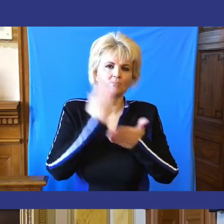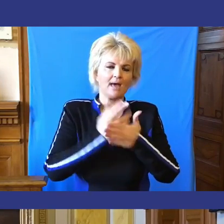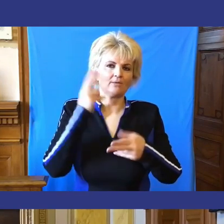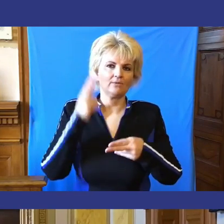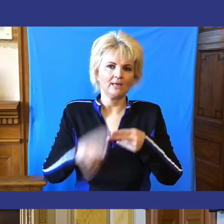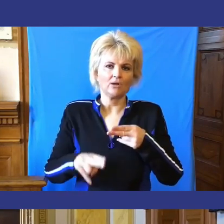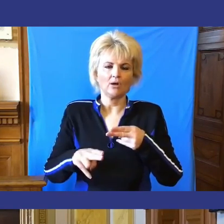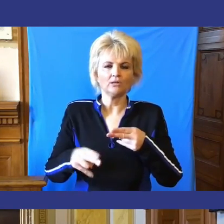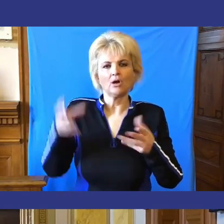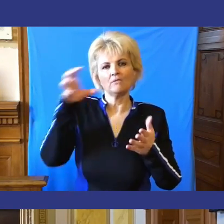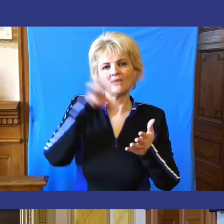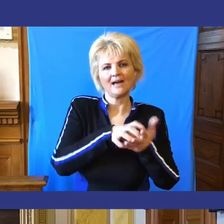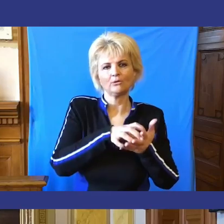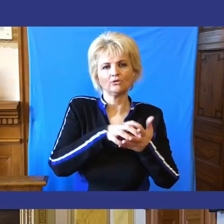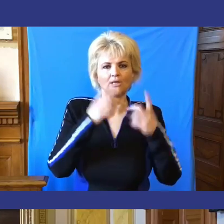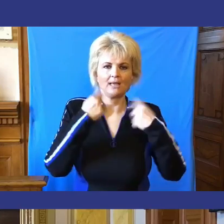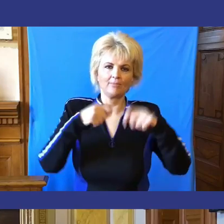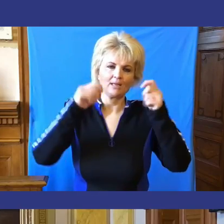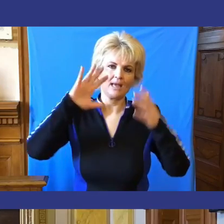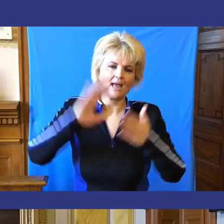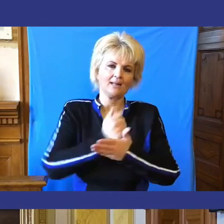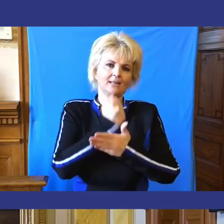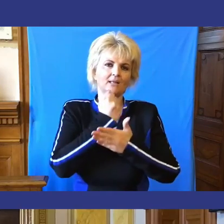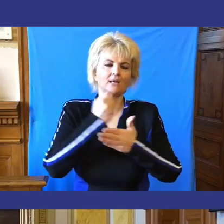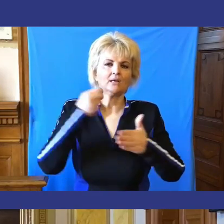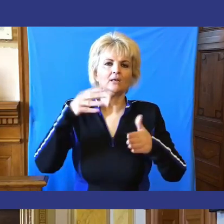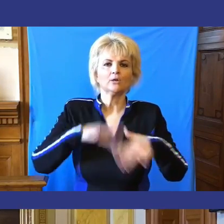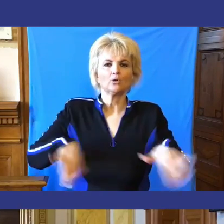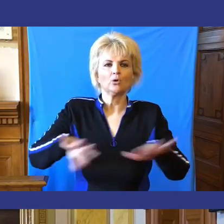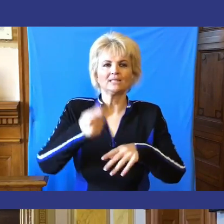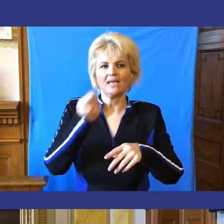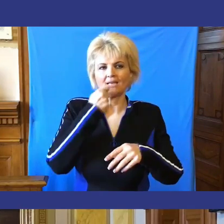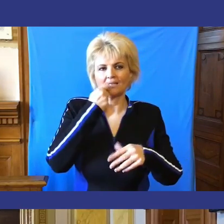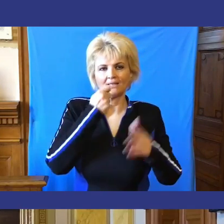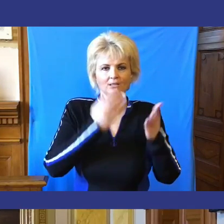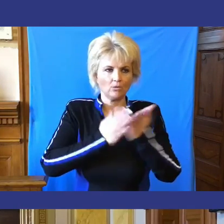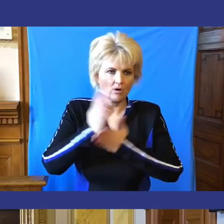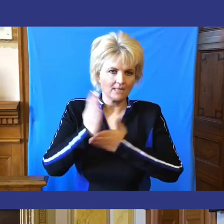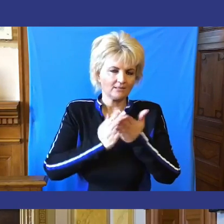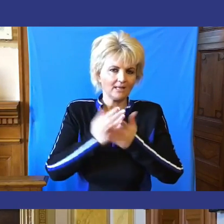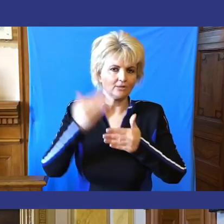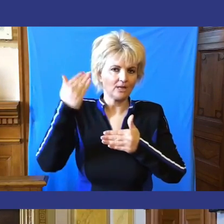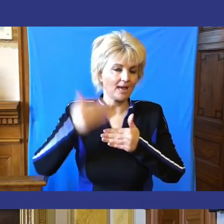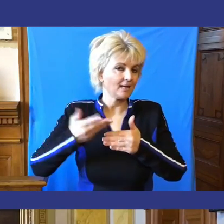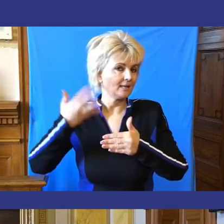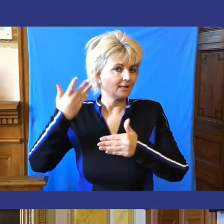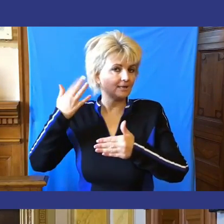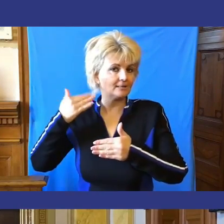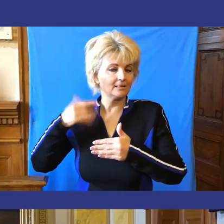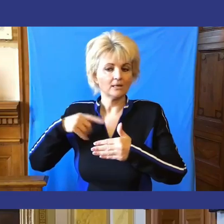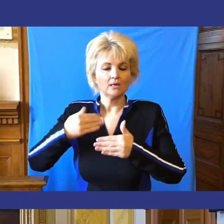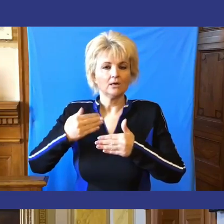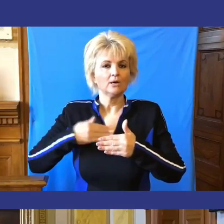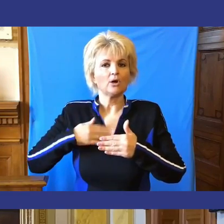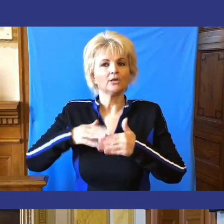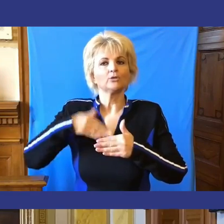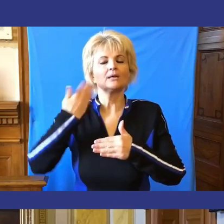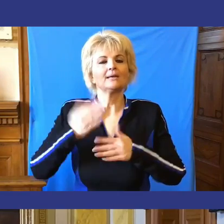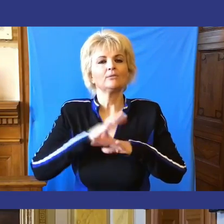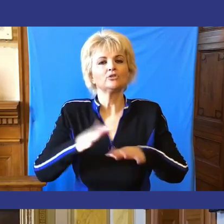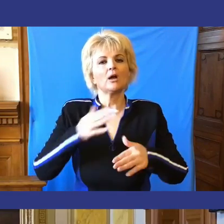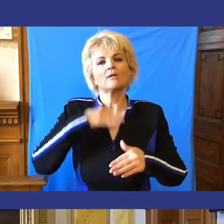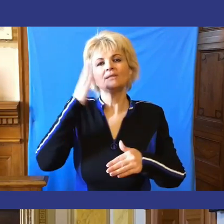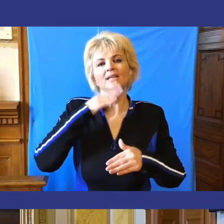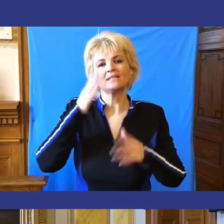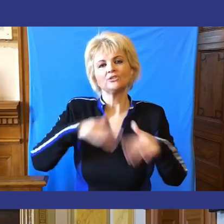város épületein, elnyerte a közétkeztetési szolgáltatásunkat. Eddig valamiért rajtunk kívül csak fideszes településeken